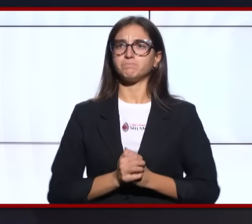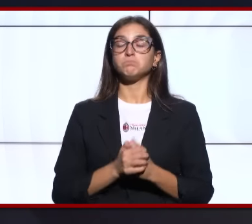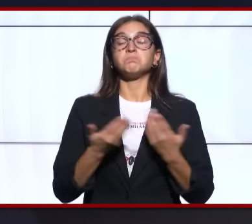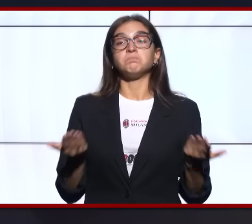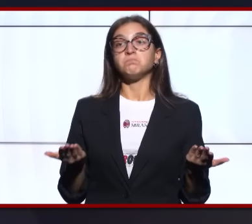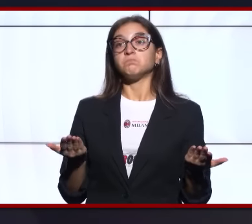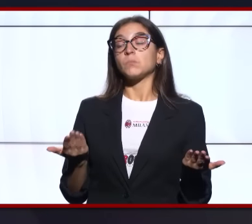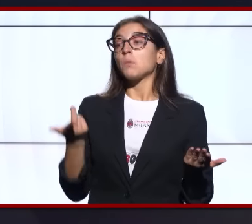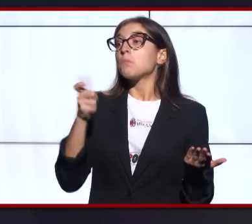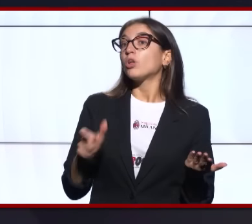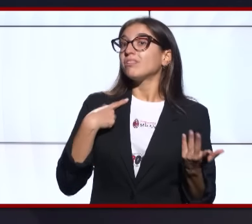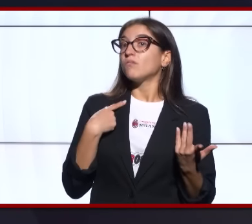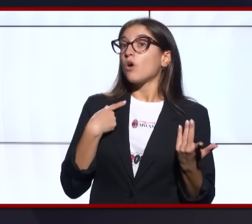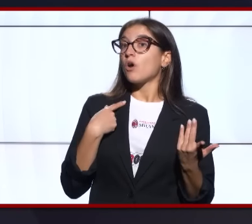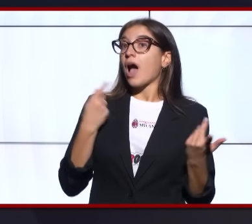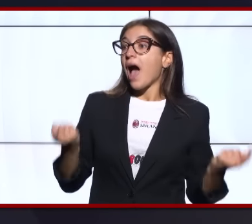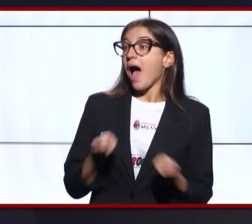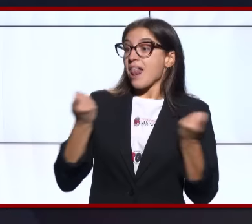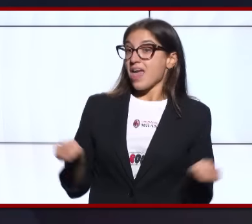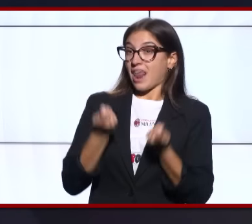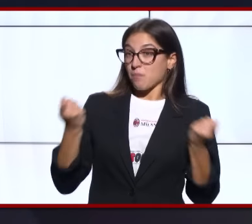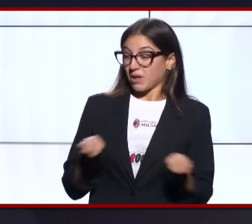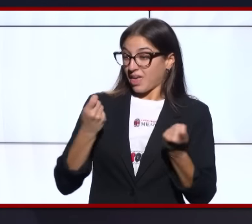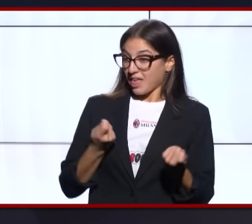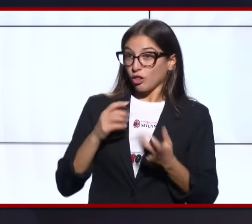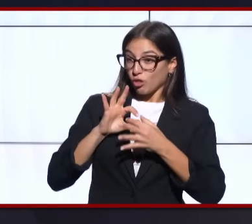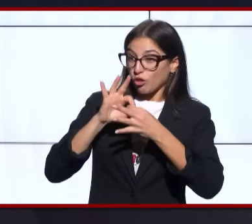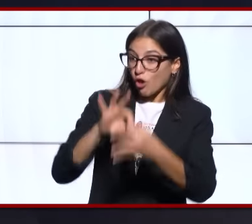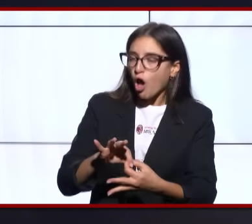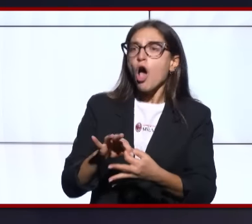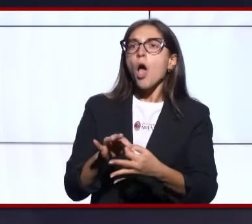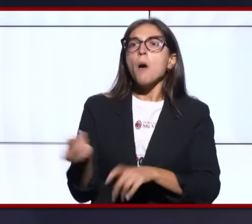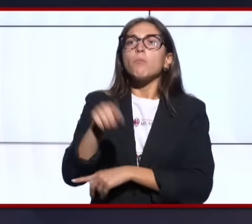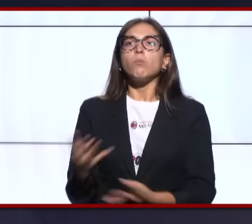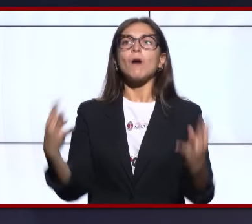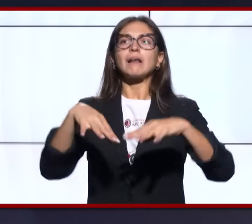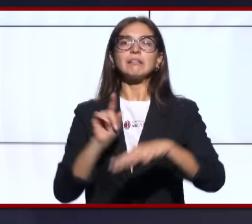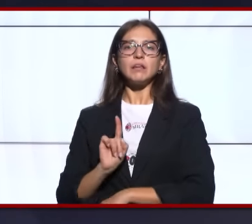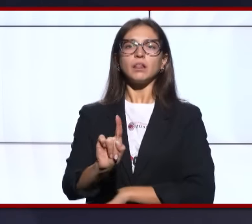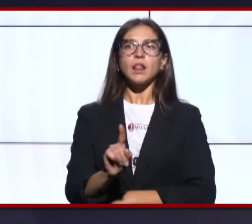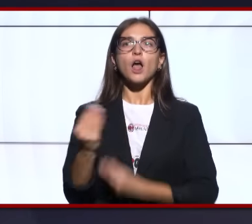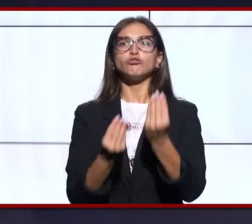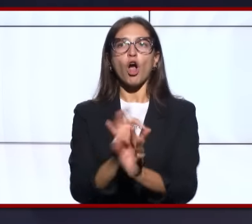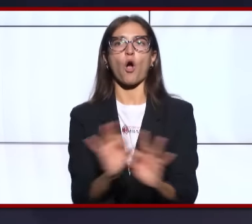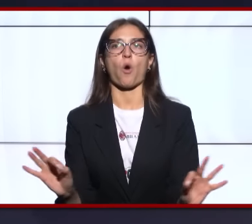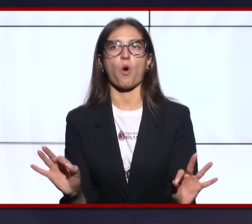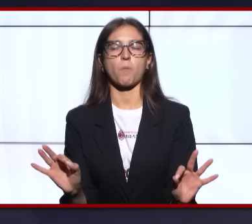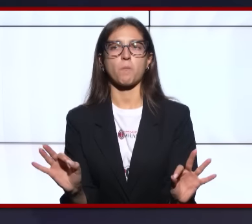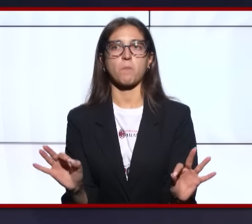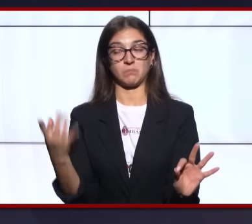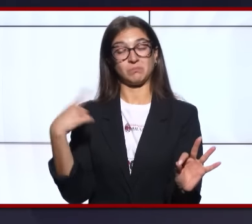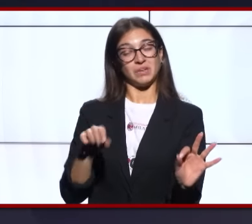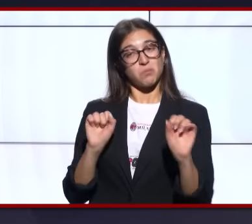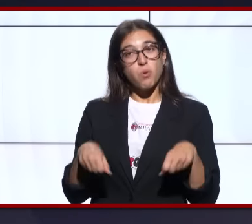ilat non fai giocare perché se fai giocare non c'è nessuno non Cè uno problema no sono